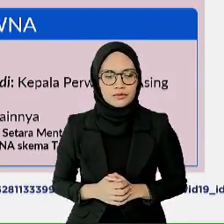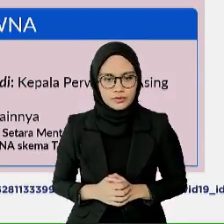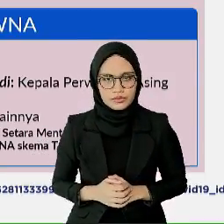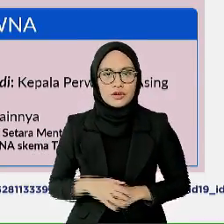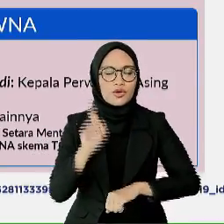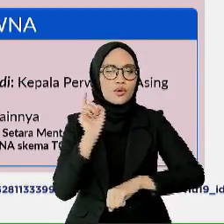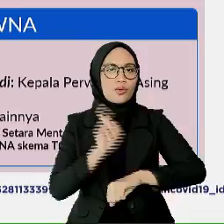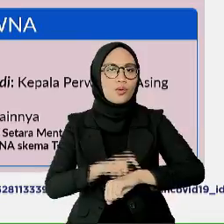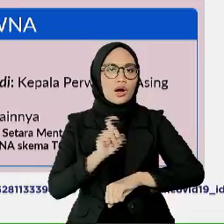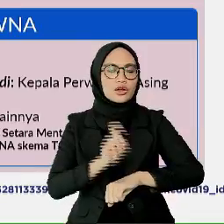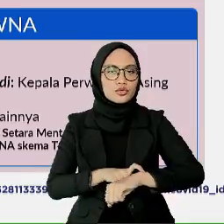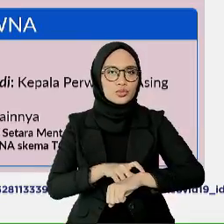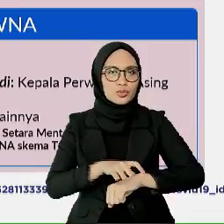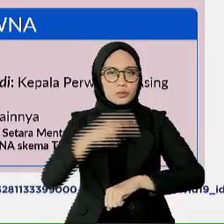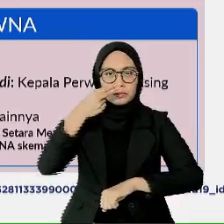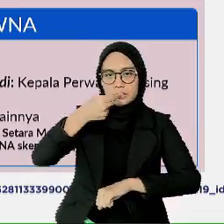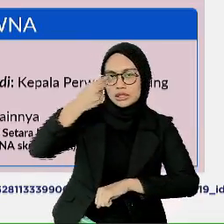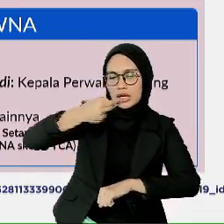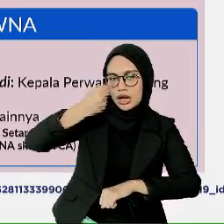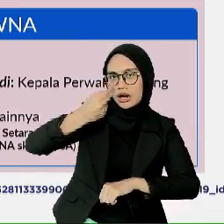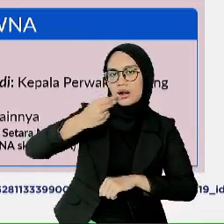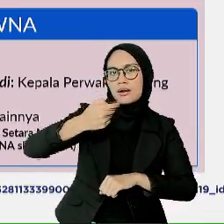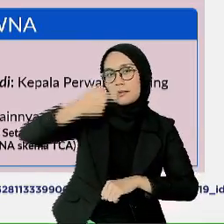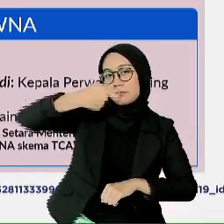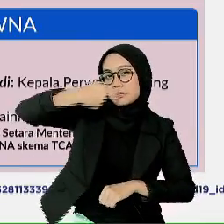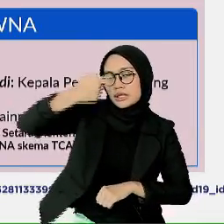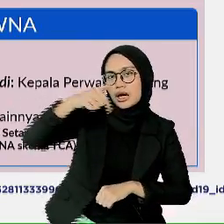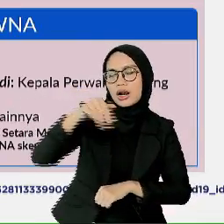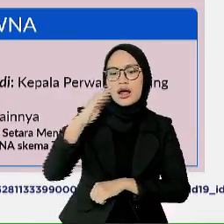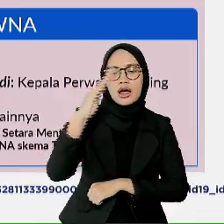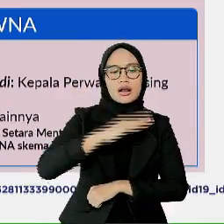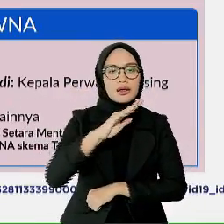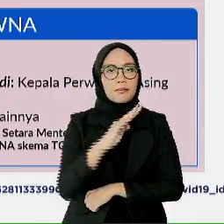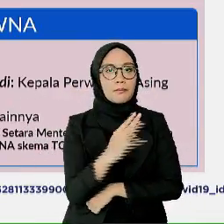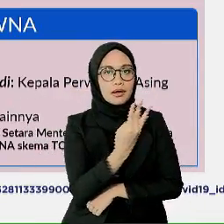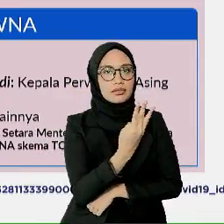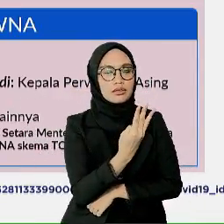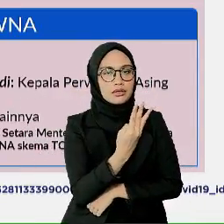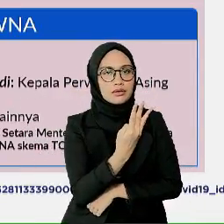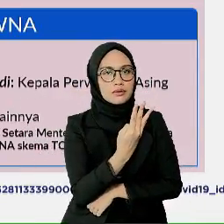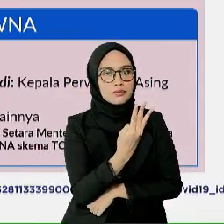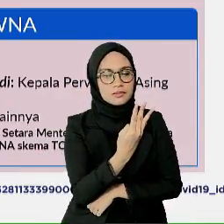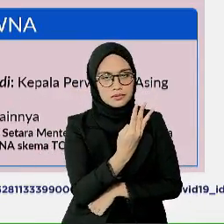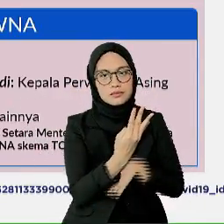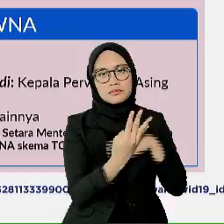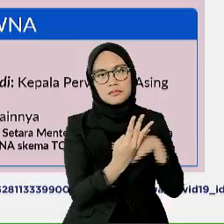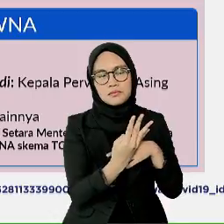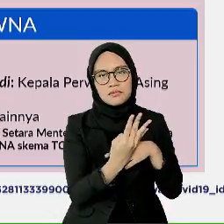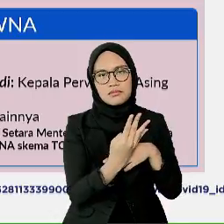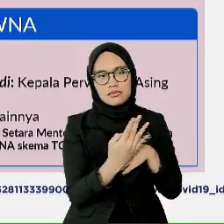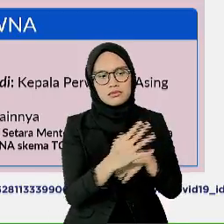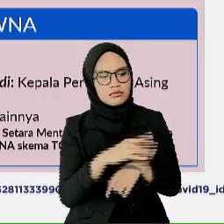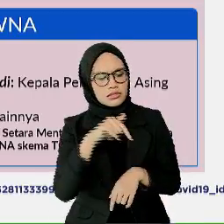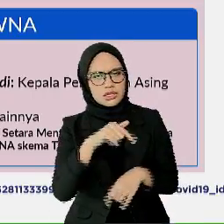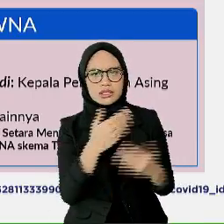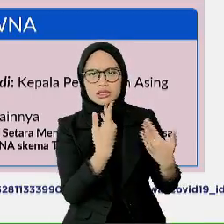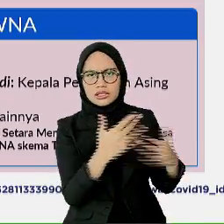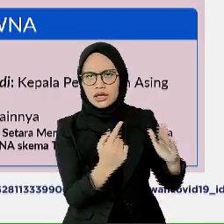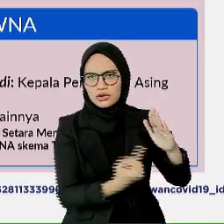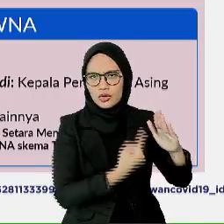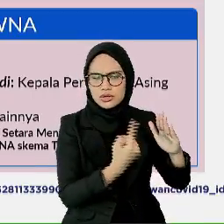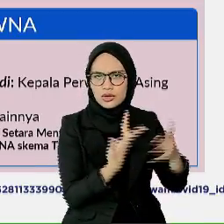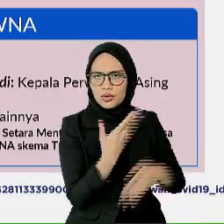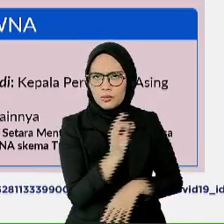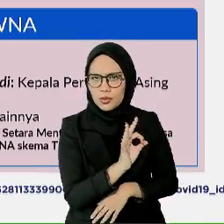pelaksanaan tes ulang RT-PCR kedua, yaitu di hari keempat karantina sebagai penentuan selesai waktu